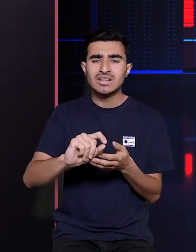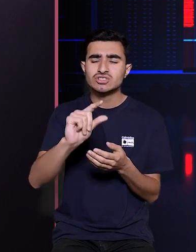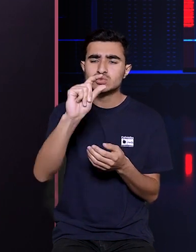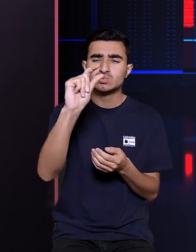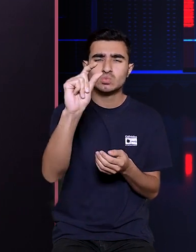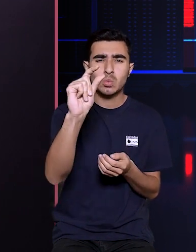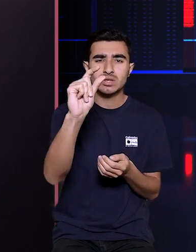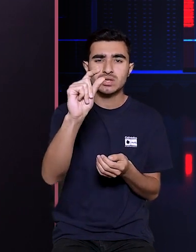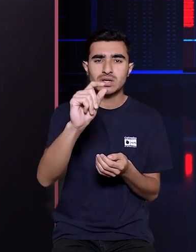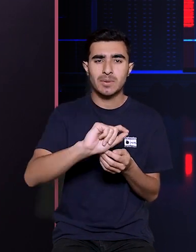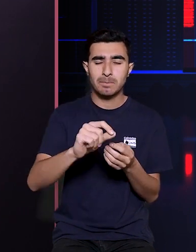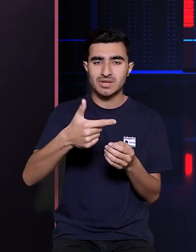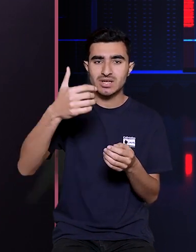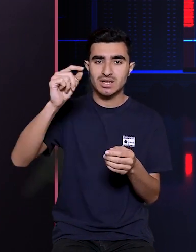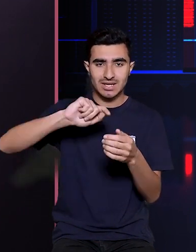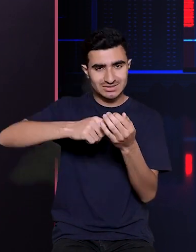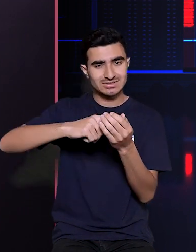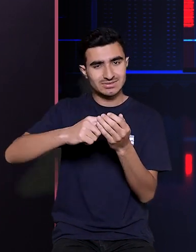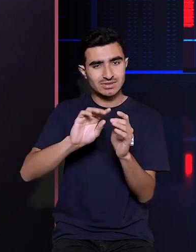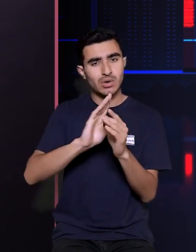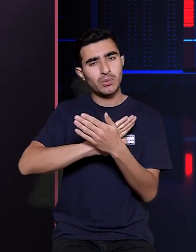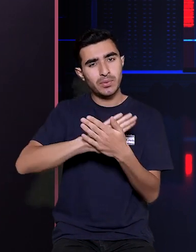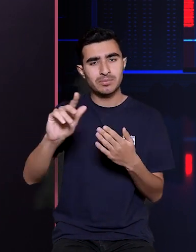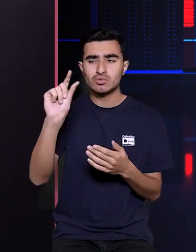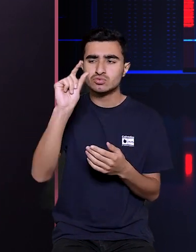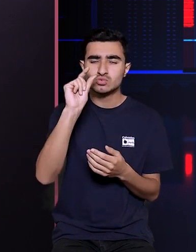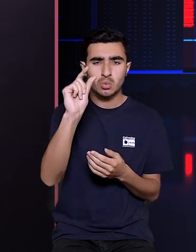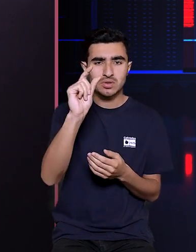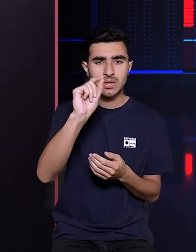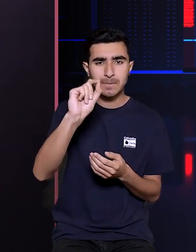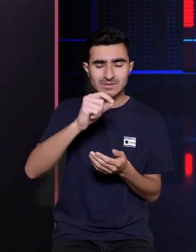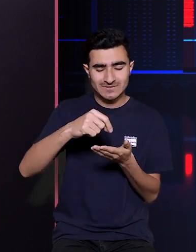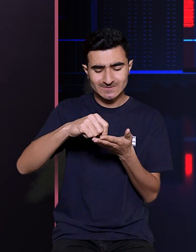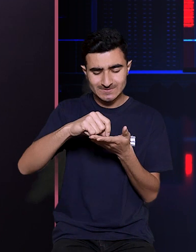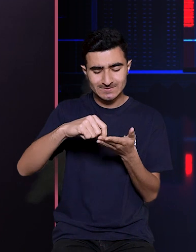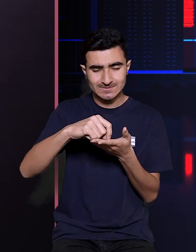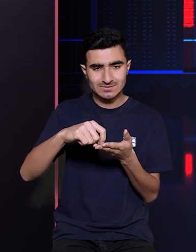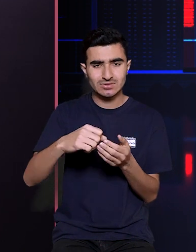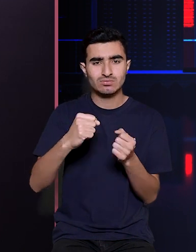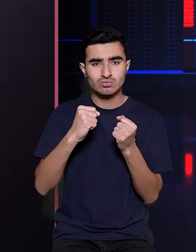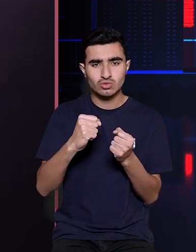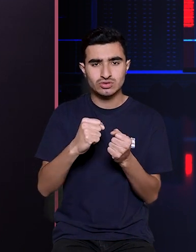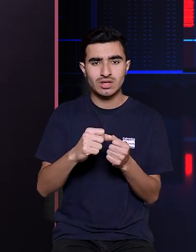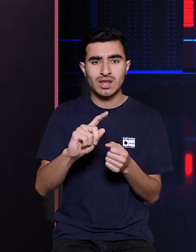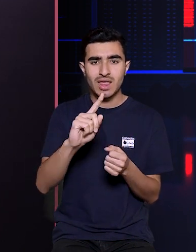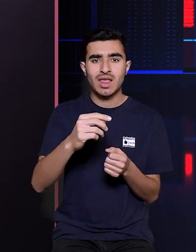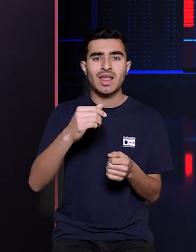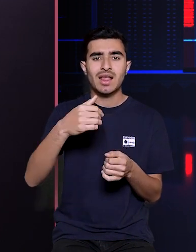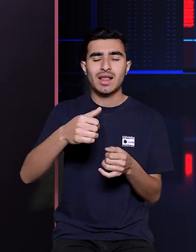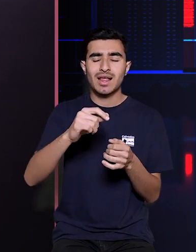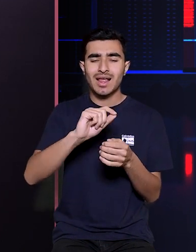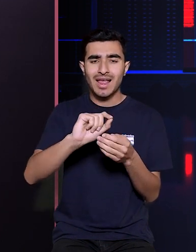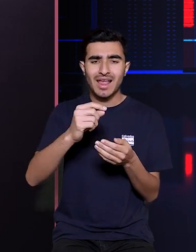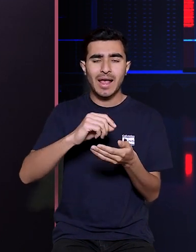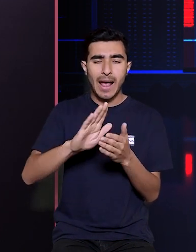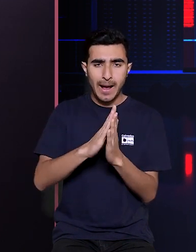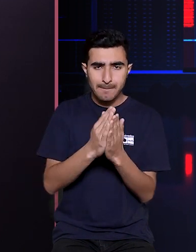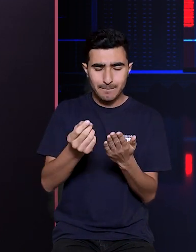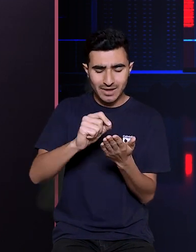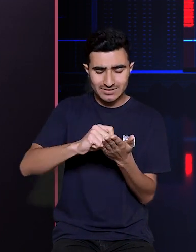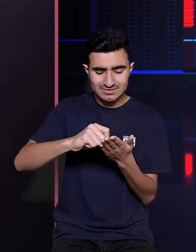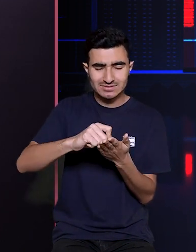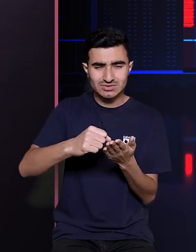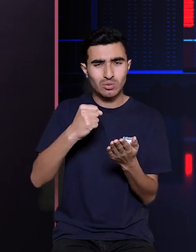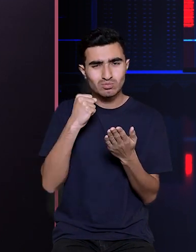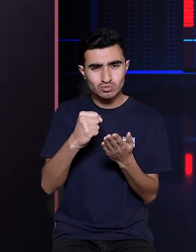पेंसिल के साथ, जिसकी जिसामत पेंसिल की 1 इंच से ज़्यादा ना थी, अपनी कॉपी पर कुछ लिखने की कोशिश कर